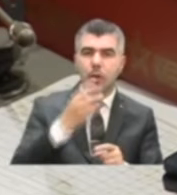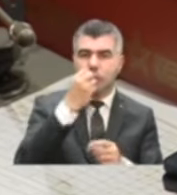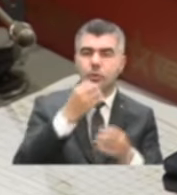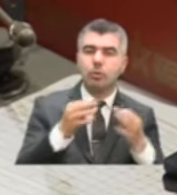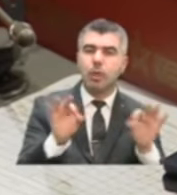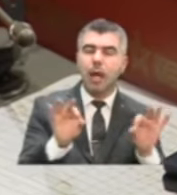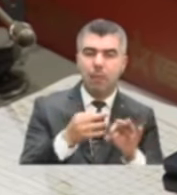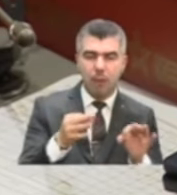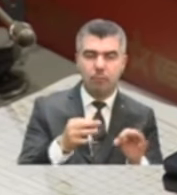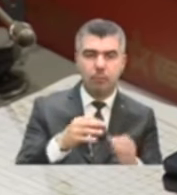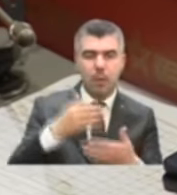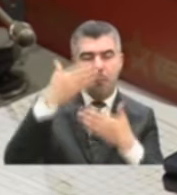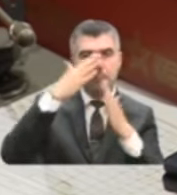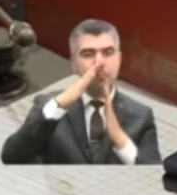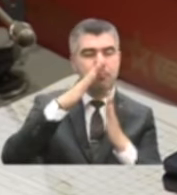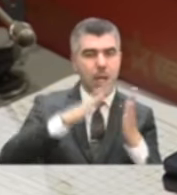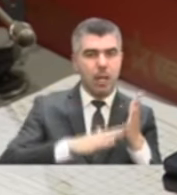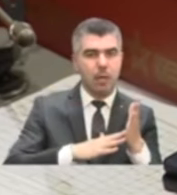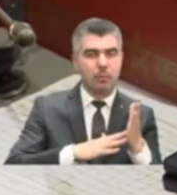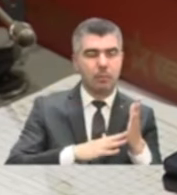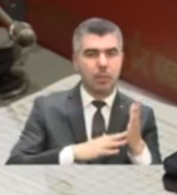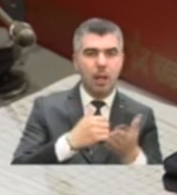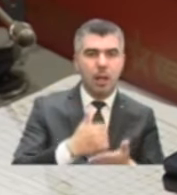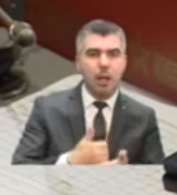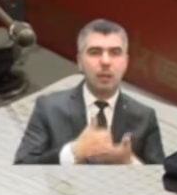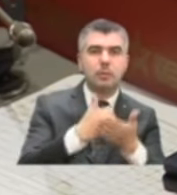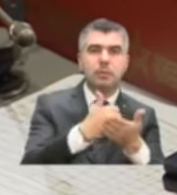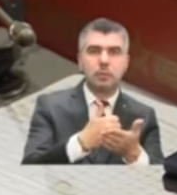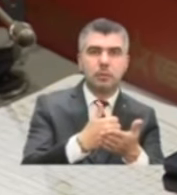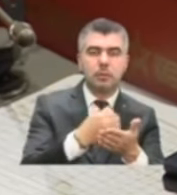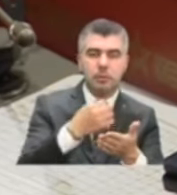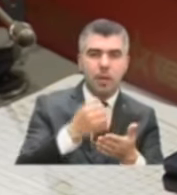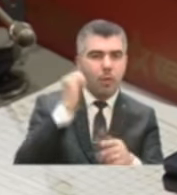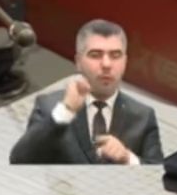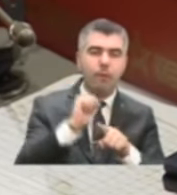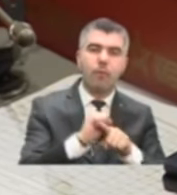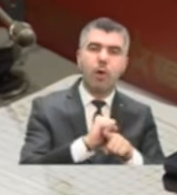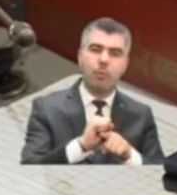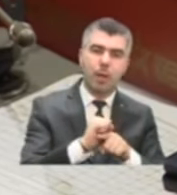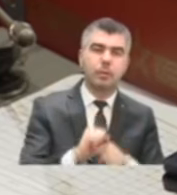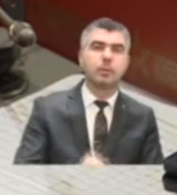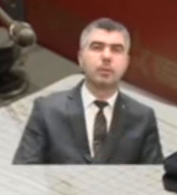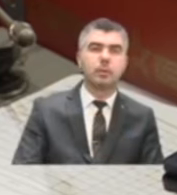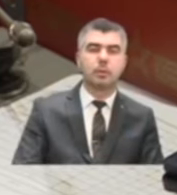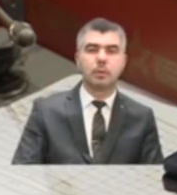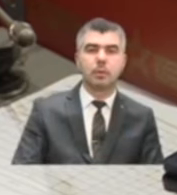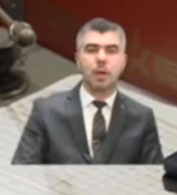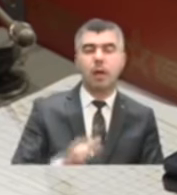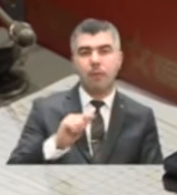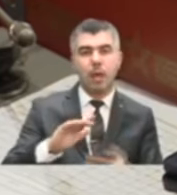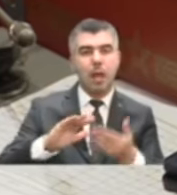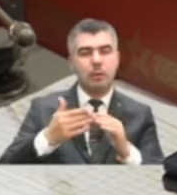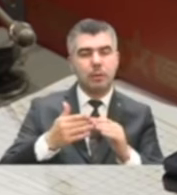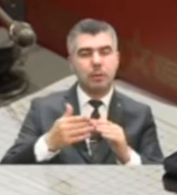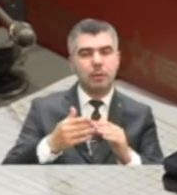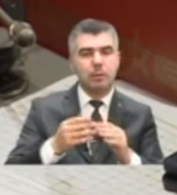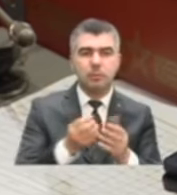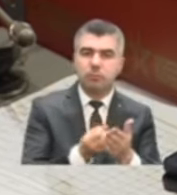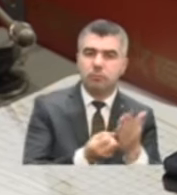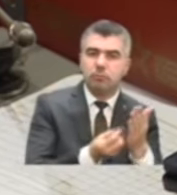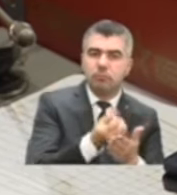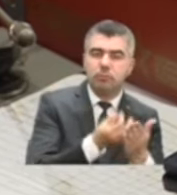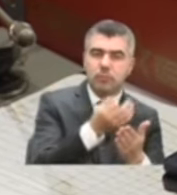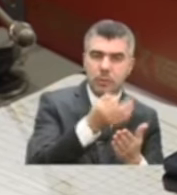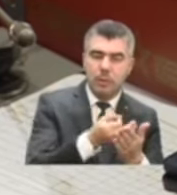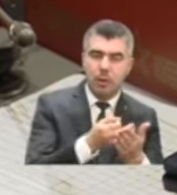عندها على الصعيد الوطني تولي كتقدم خدمات في المجال ديال التكوين، وحتى في اطار الرقمنه يعني دي فورماسيون يمكن لهم يكونوا